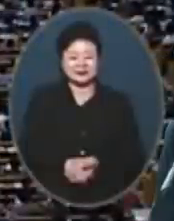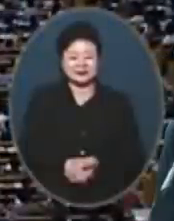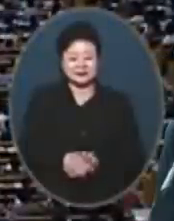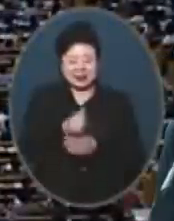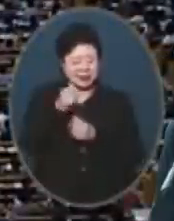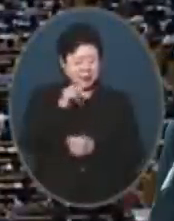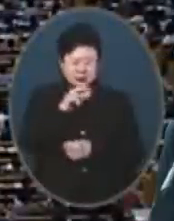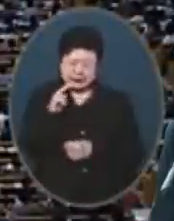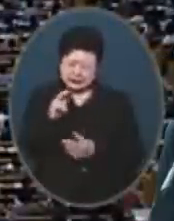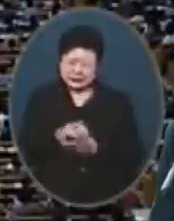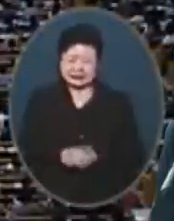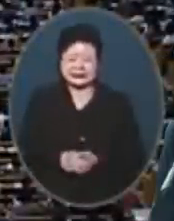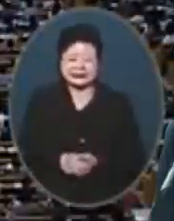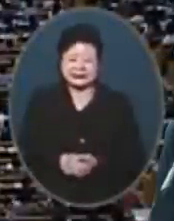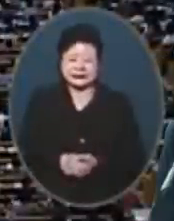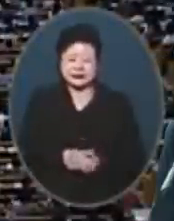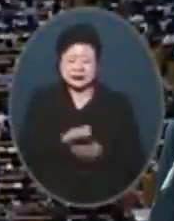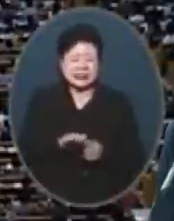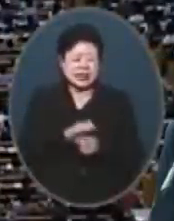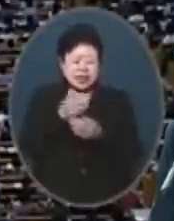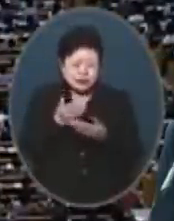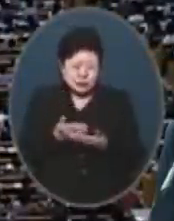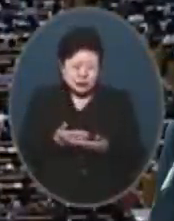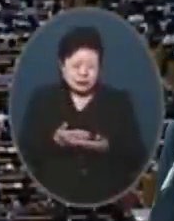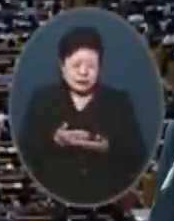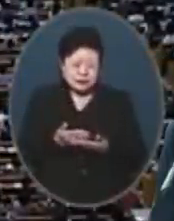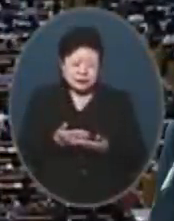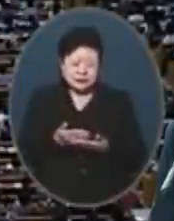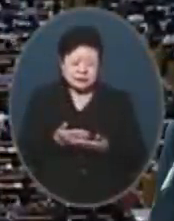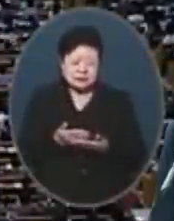하나님 아버지, 우리를 사랑하셔서